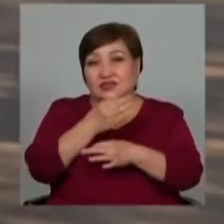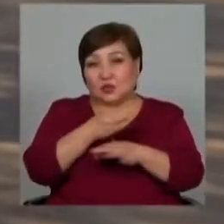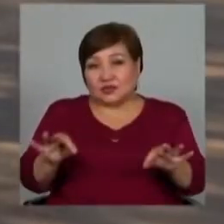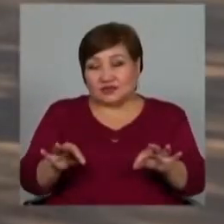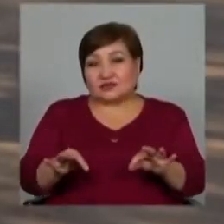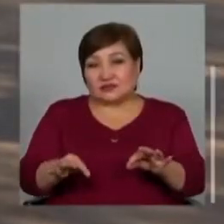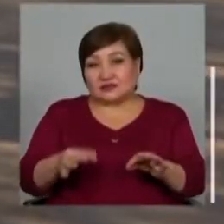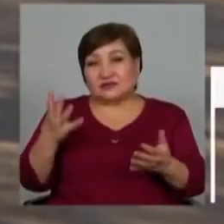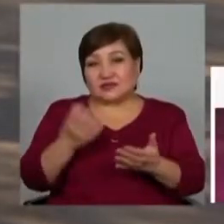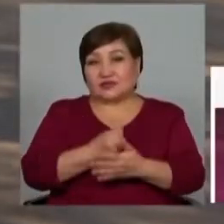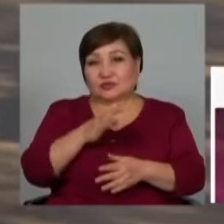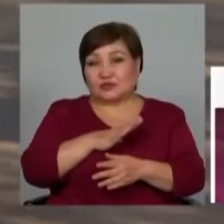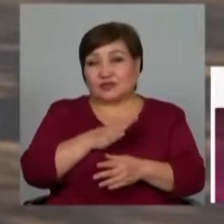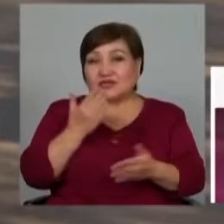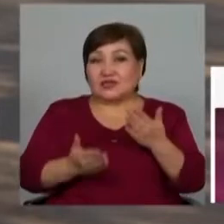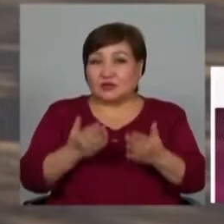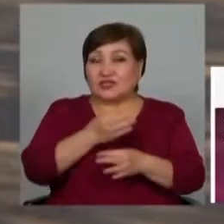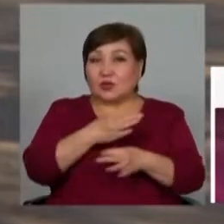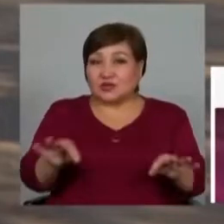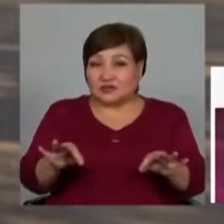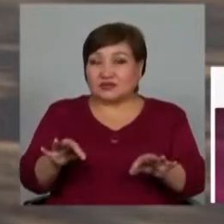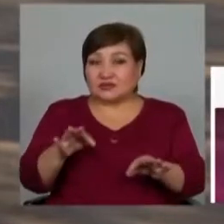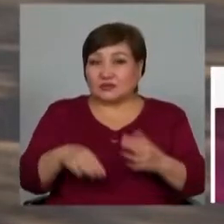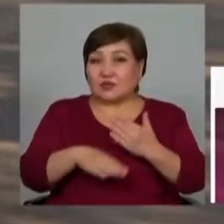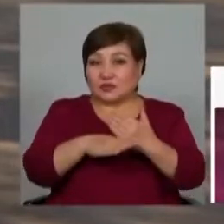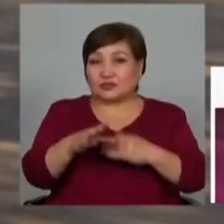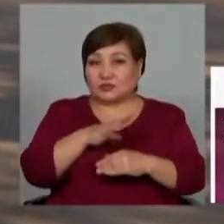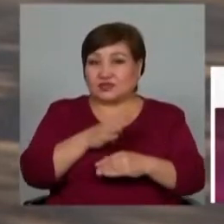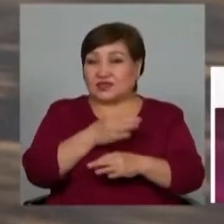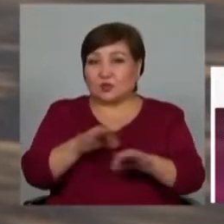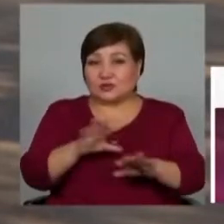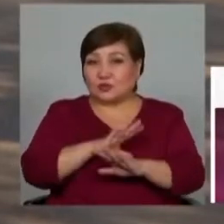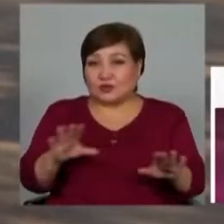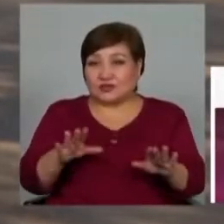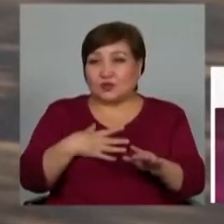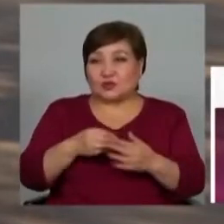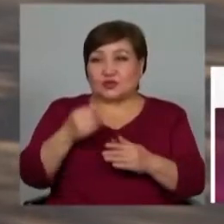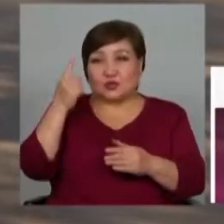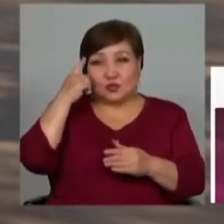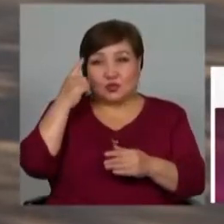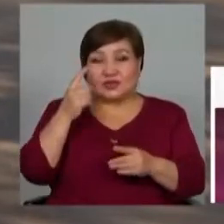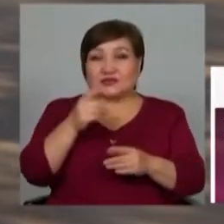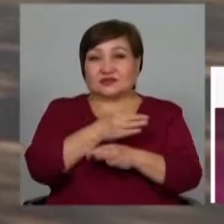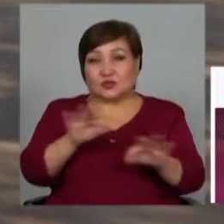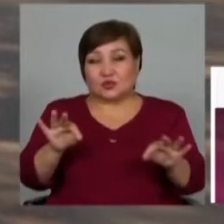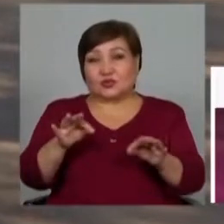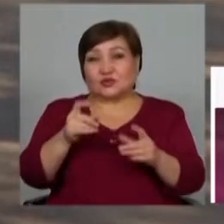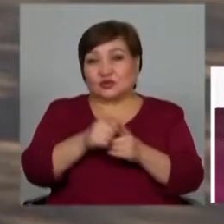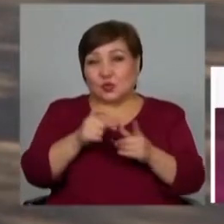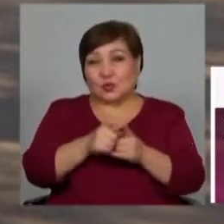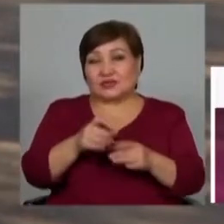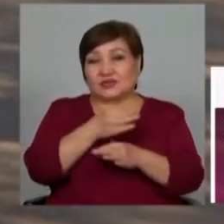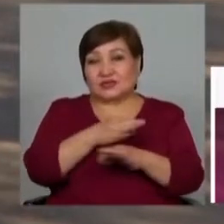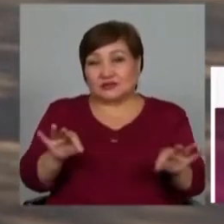ойлаймын. Егер тәуелсіздігіміз болмаса, бұндай дүниелер жазылуы, мысалы, ой еркіндігі, сөз еркіндігі, жаңағы